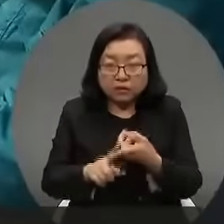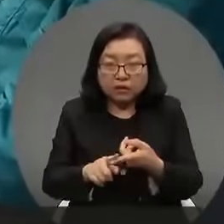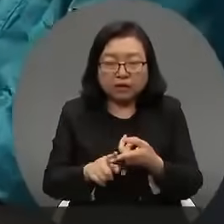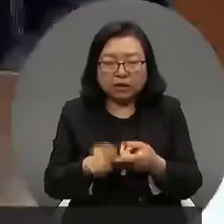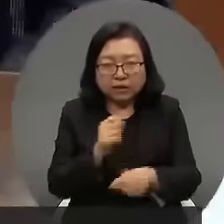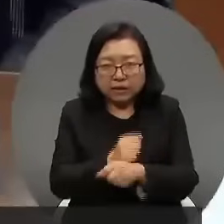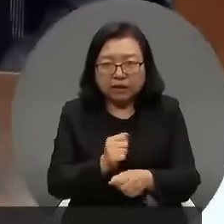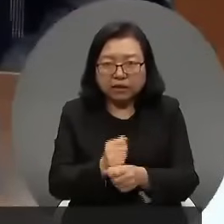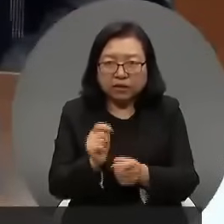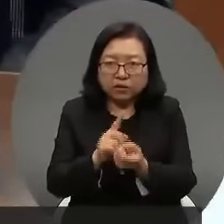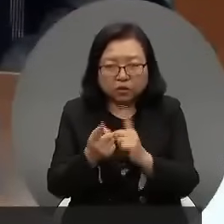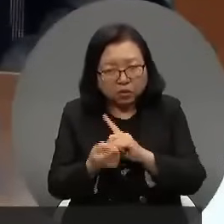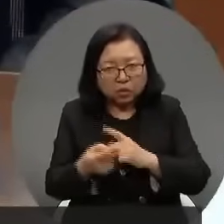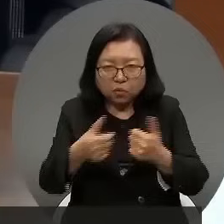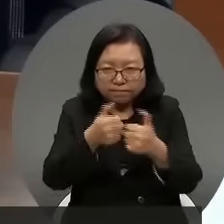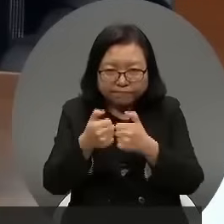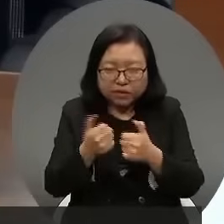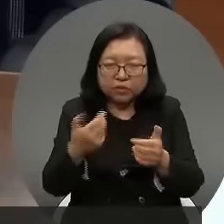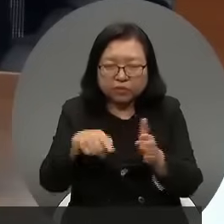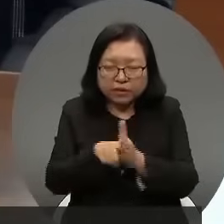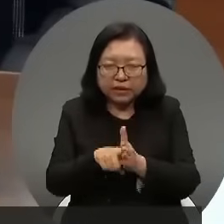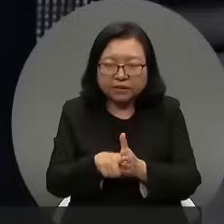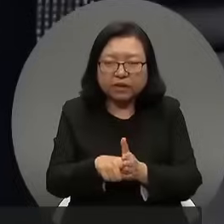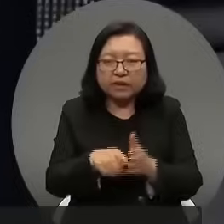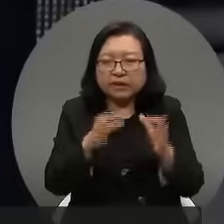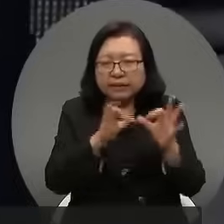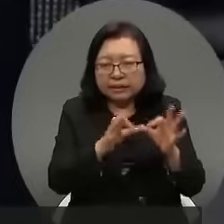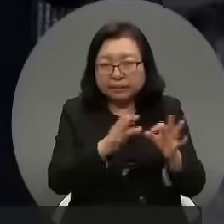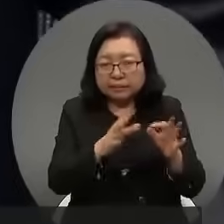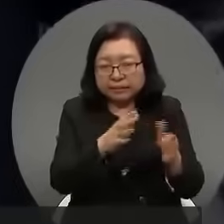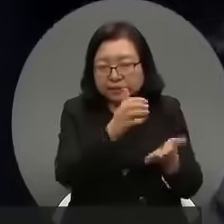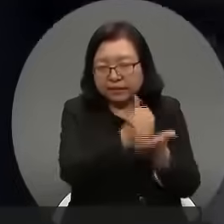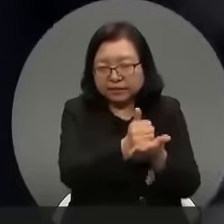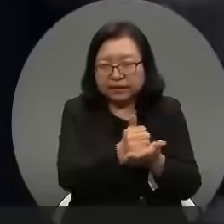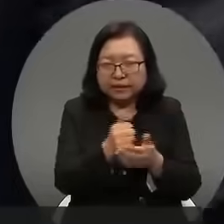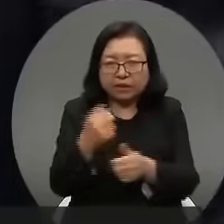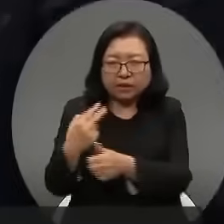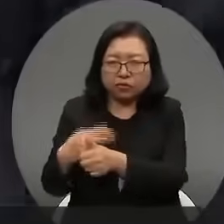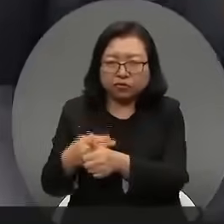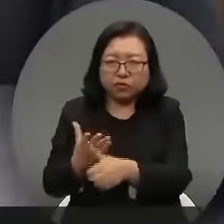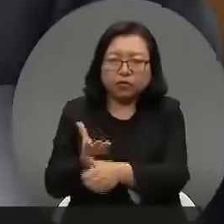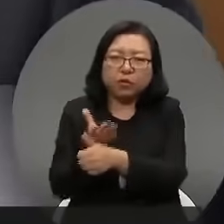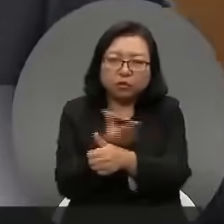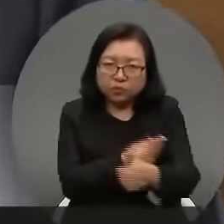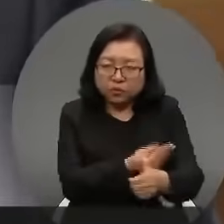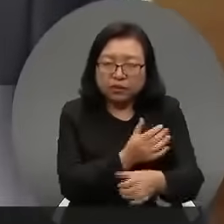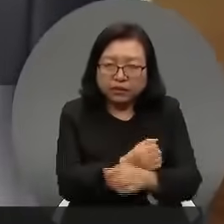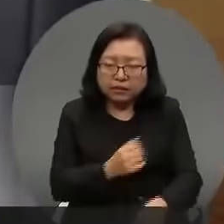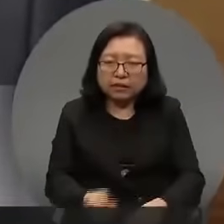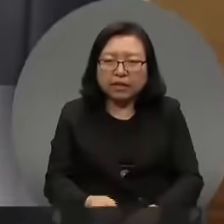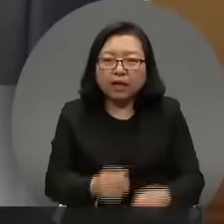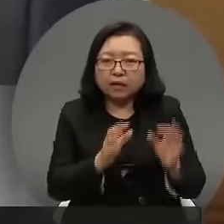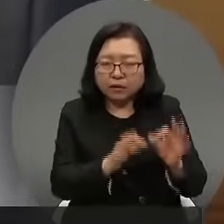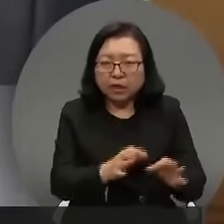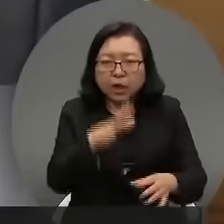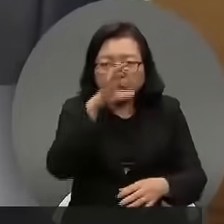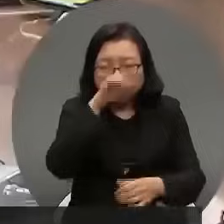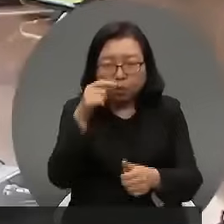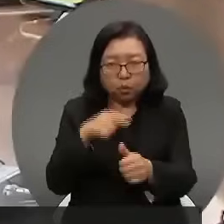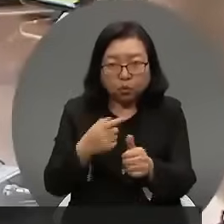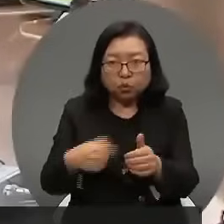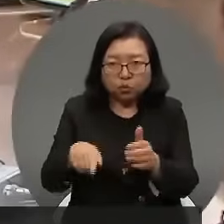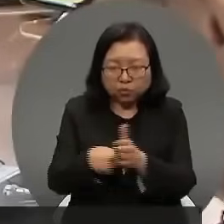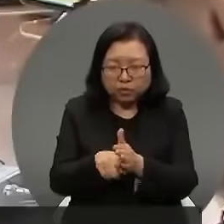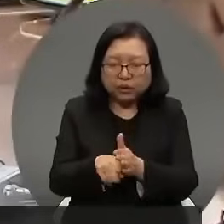방안을 함께 논의하자며 김 지사가 교수들을 초청한 자리입니다. 김 지사는 양질의 의료 교육이 이뤄질 수 있도록 필요한